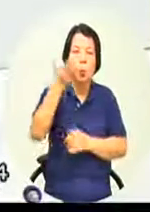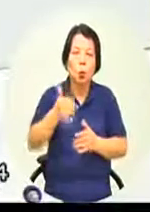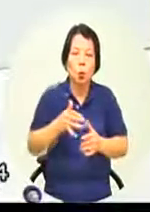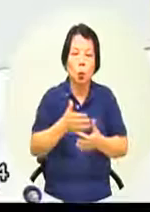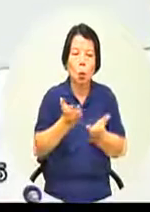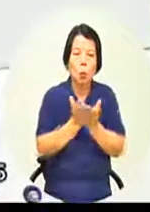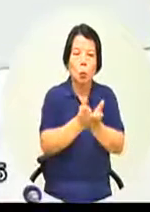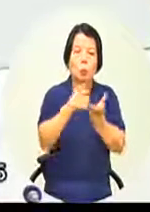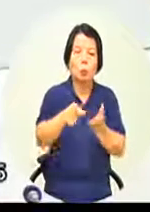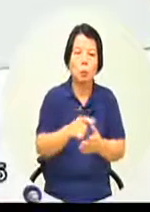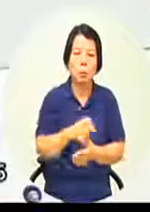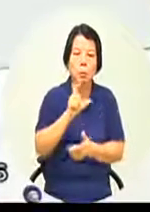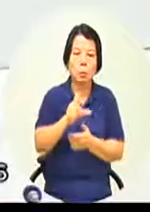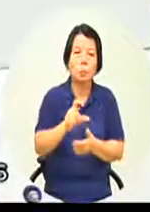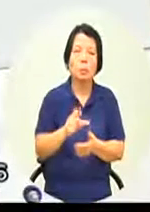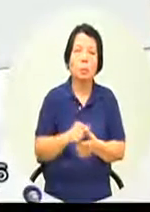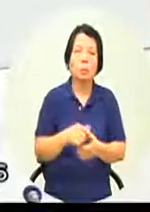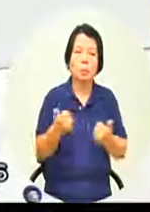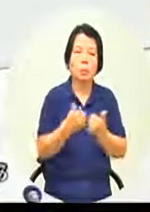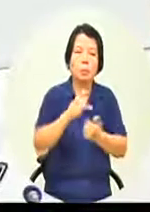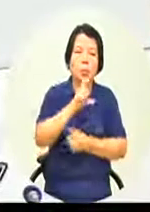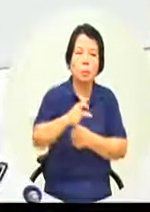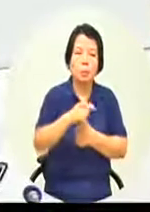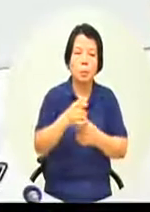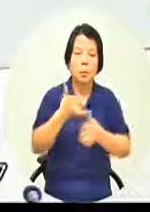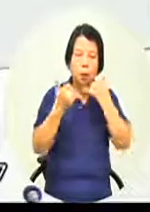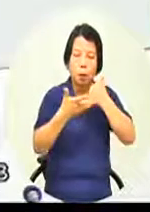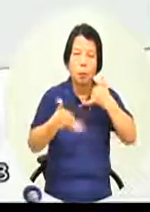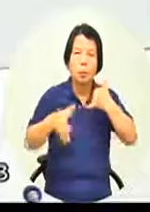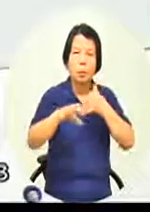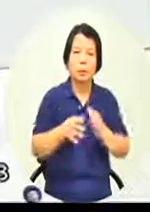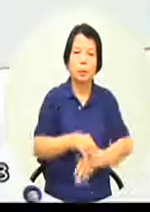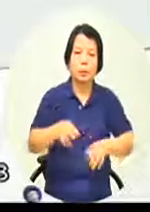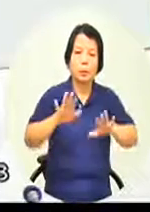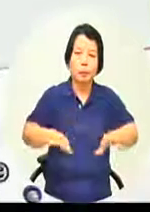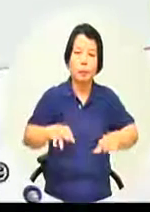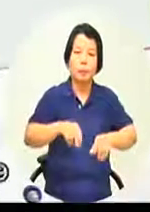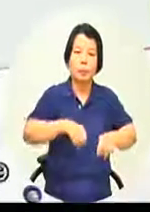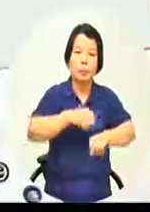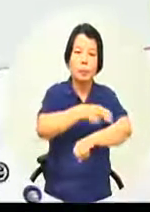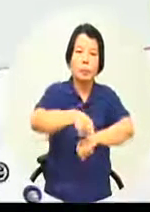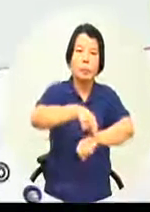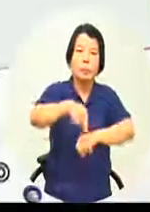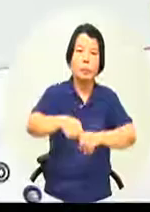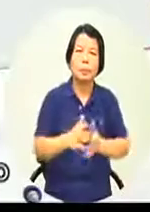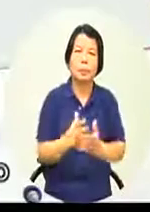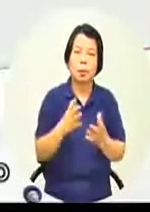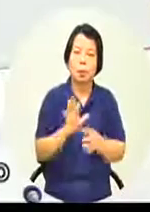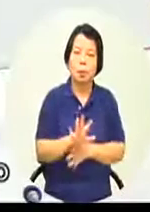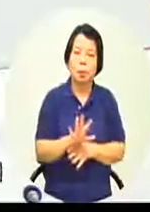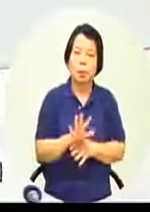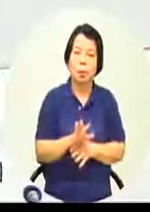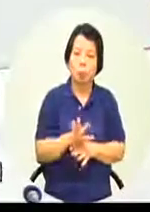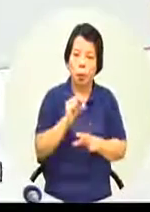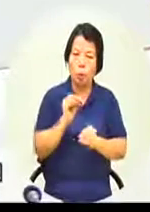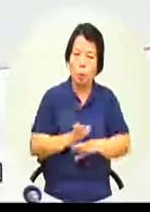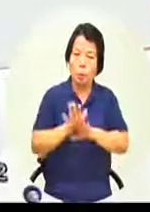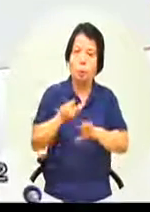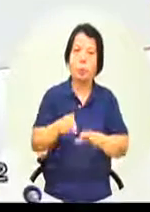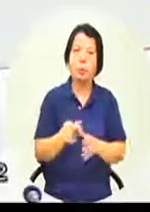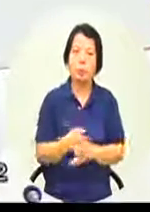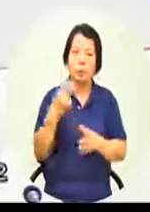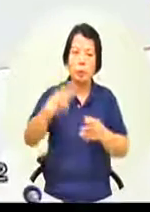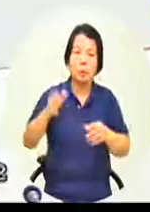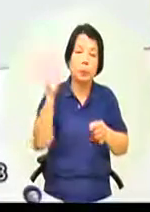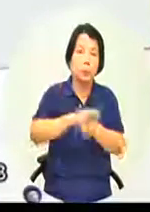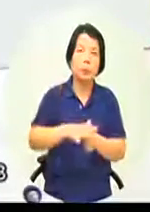个议题在我们海洋局目前的规划是不是有所进展？哦，我简单再补充一下，